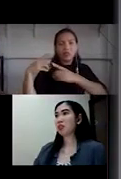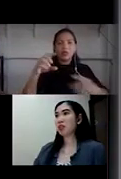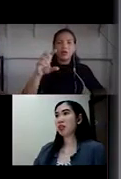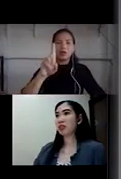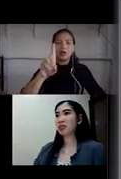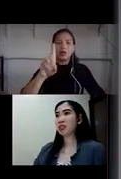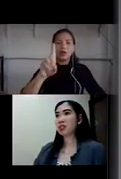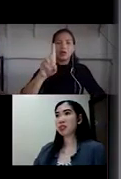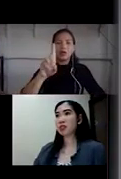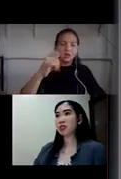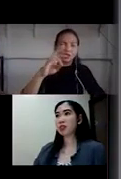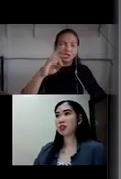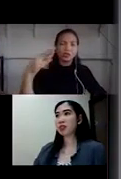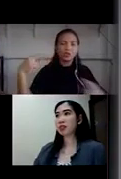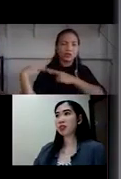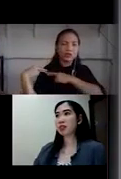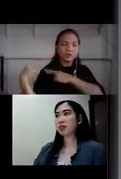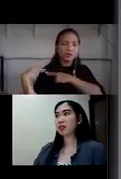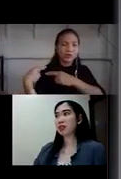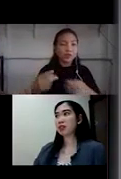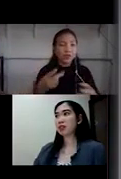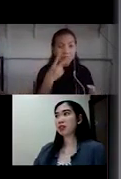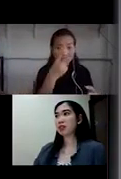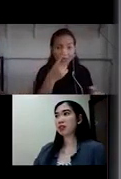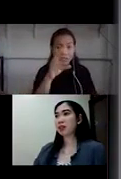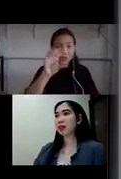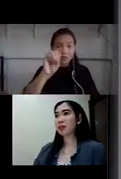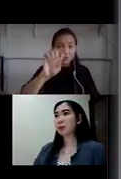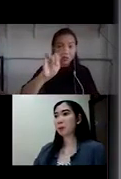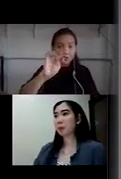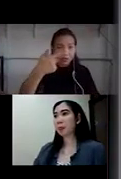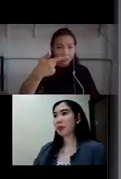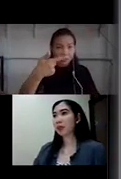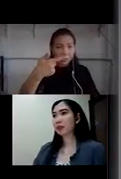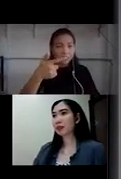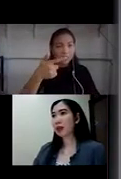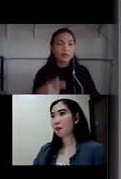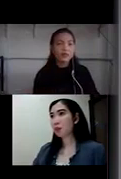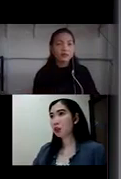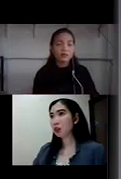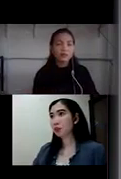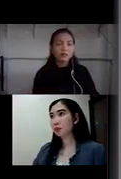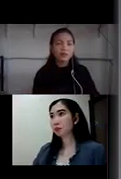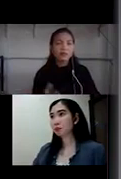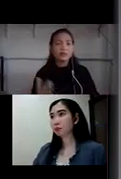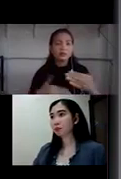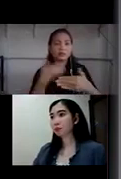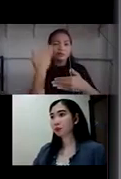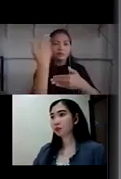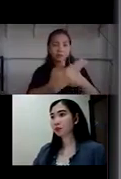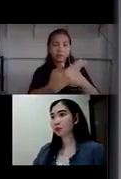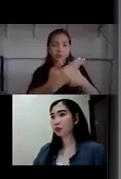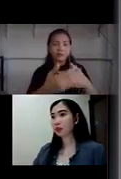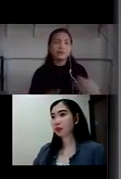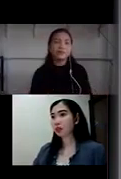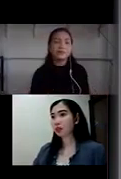See all settings. Yan. Tapos,